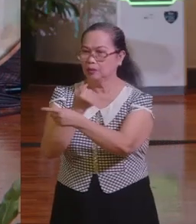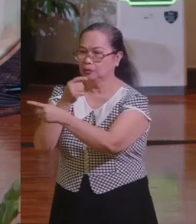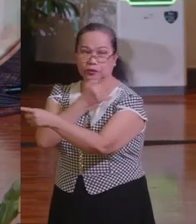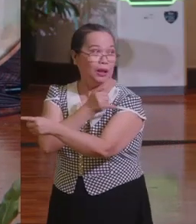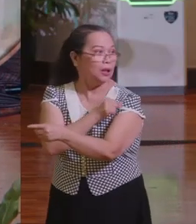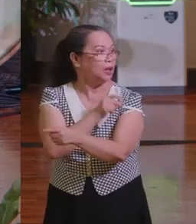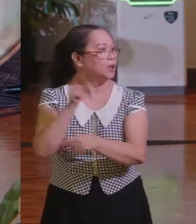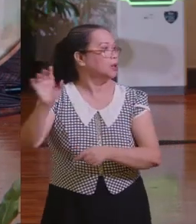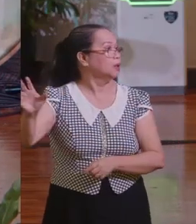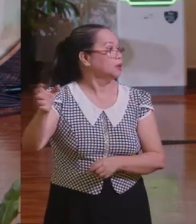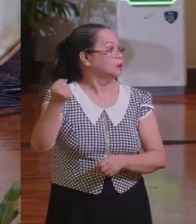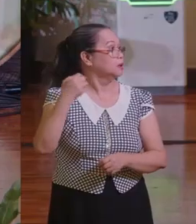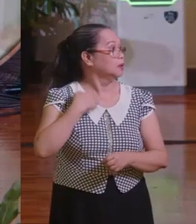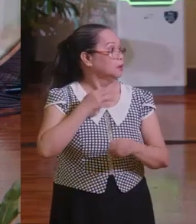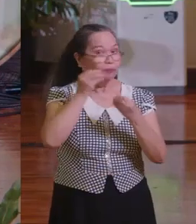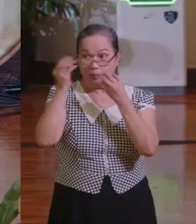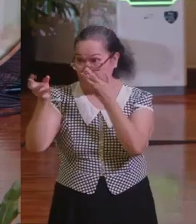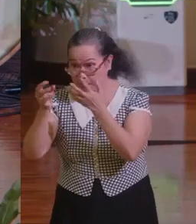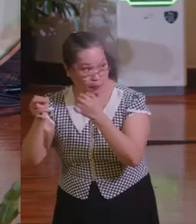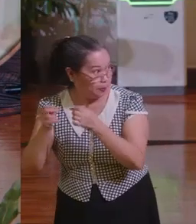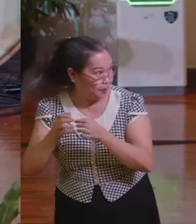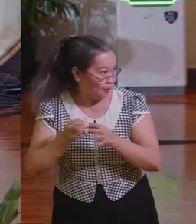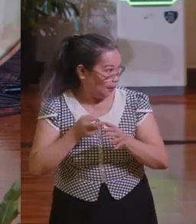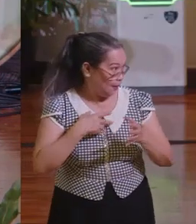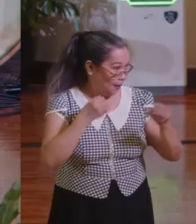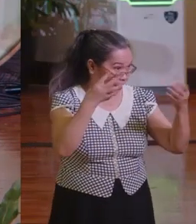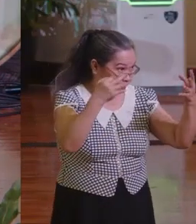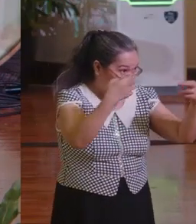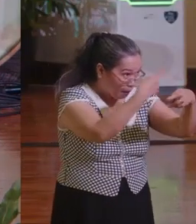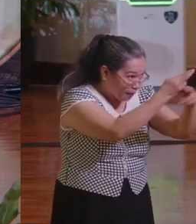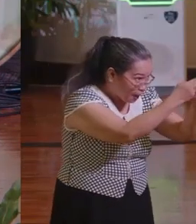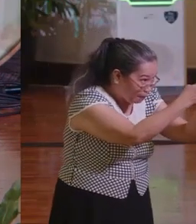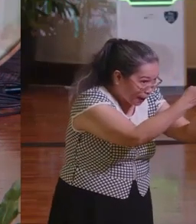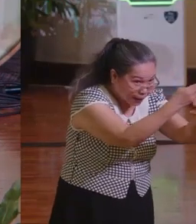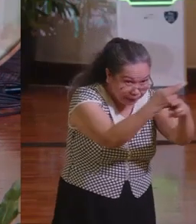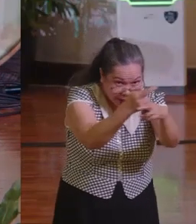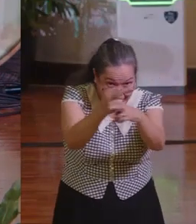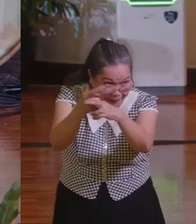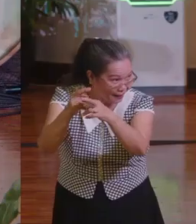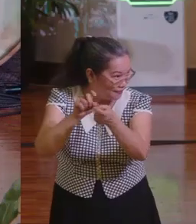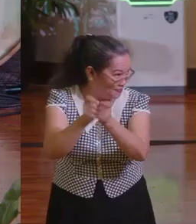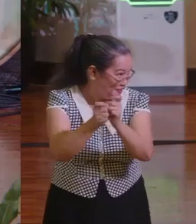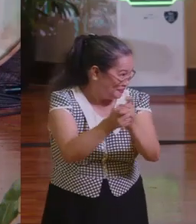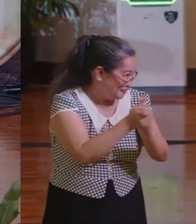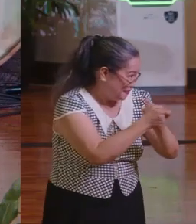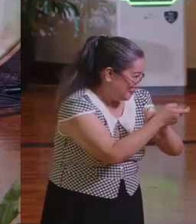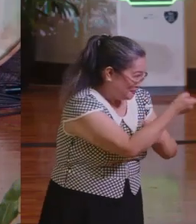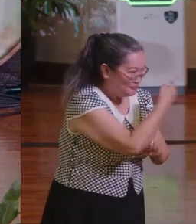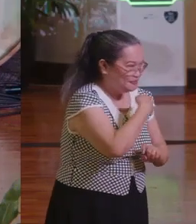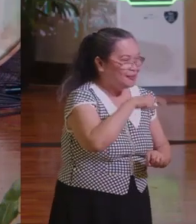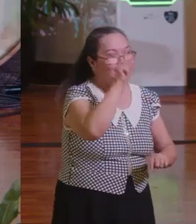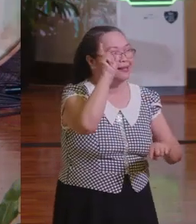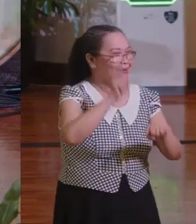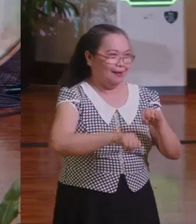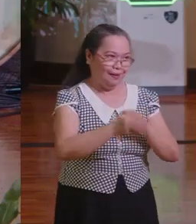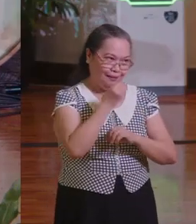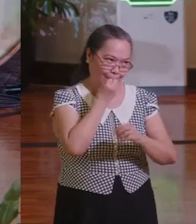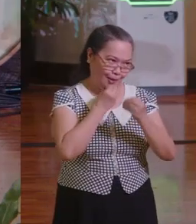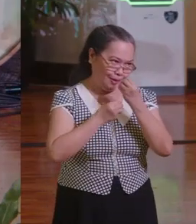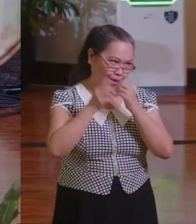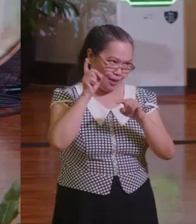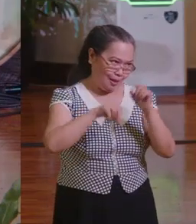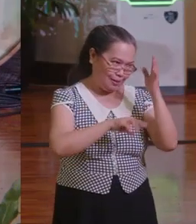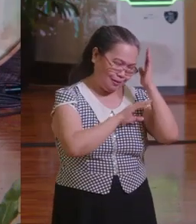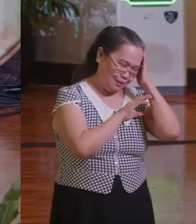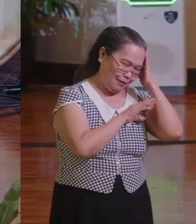Kung yan po ang gagawin ko, sa dami ng itutuwid natin sa GCF, hindi na po ako kakain, hindi na po ako